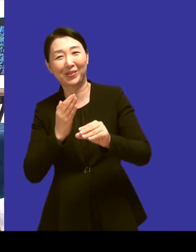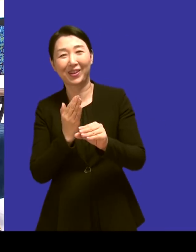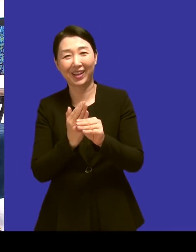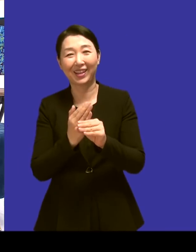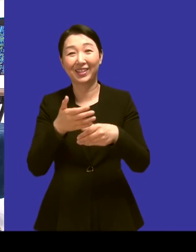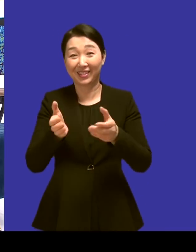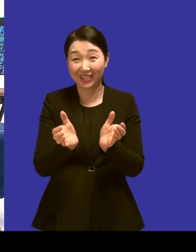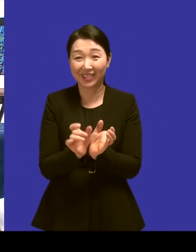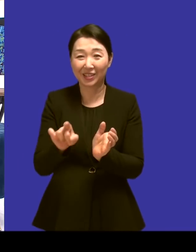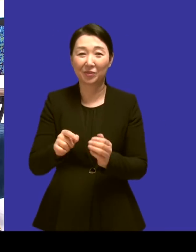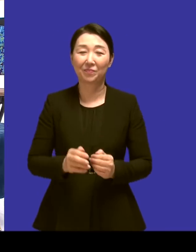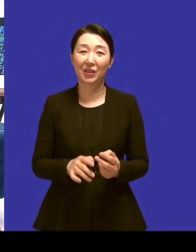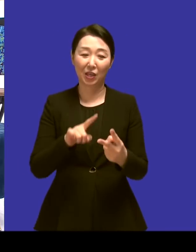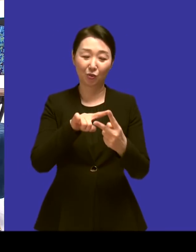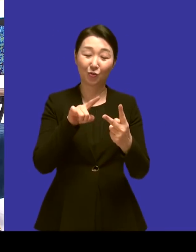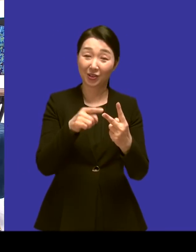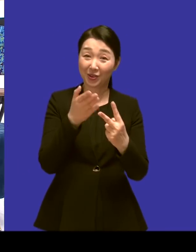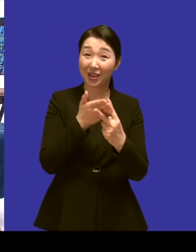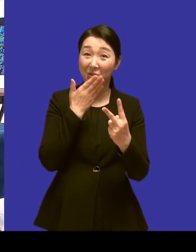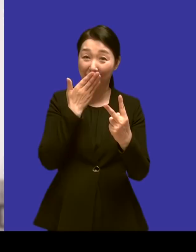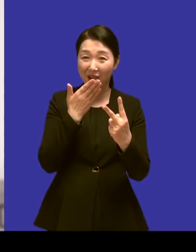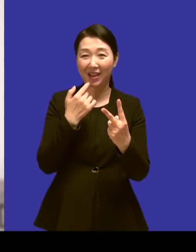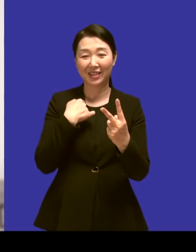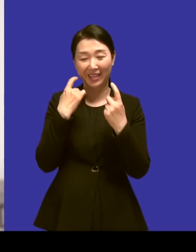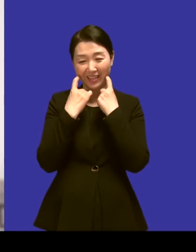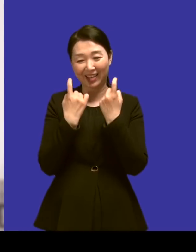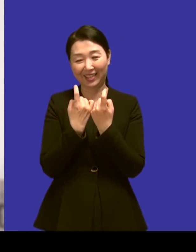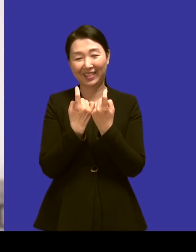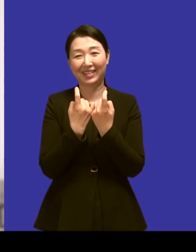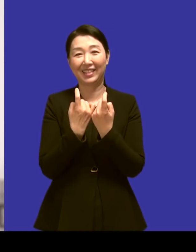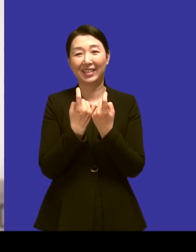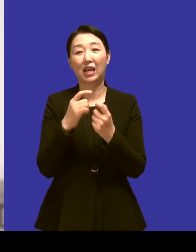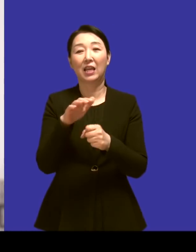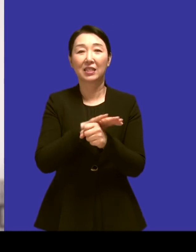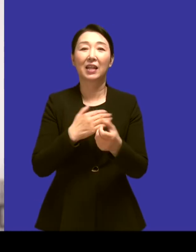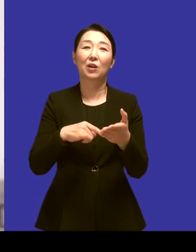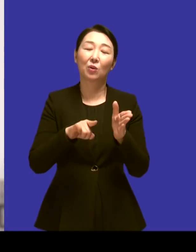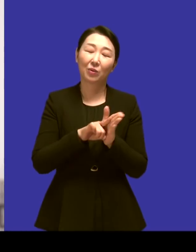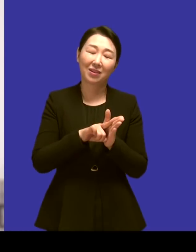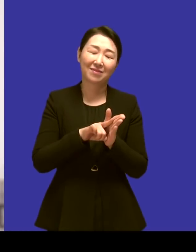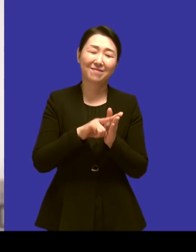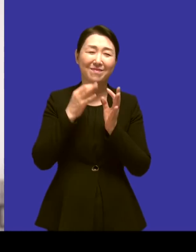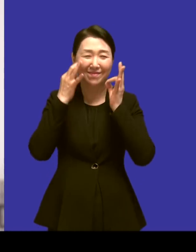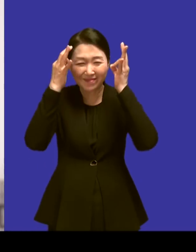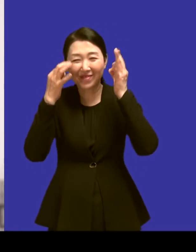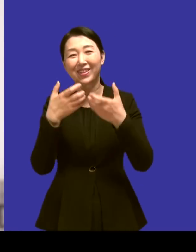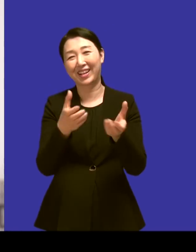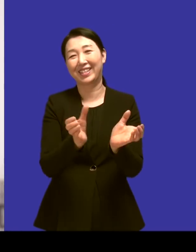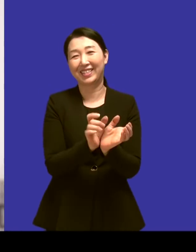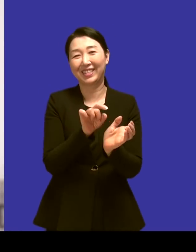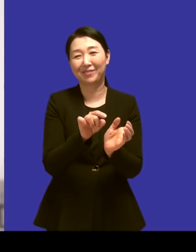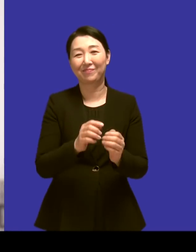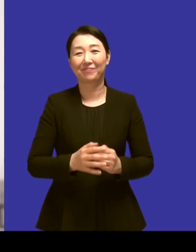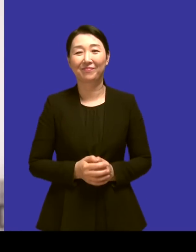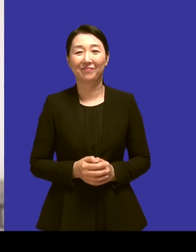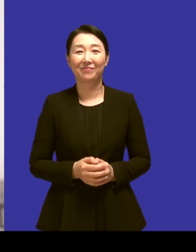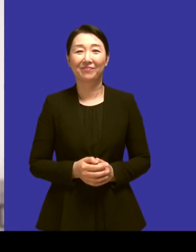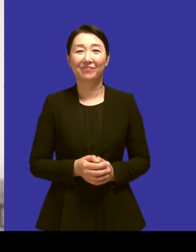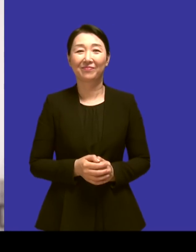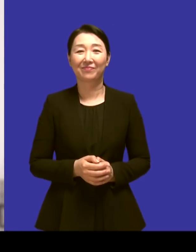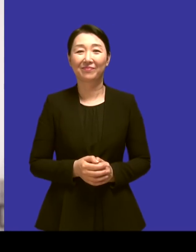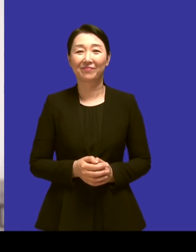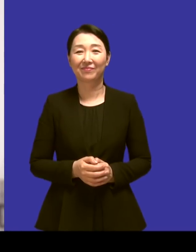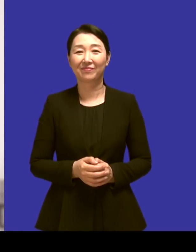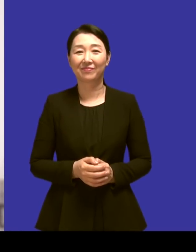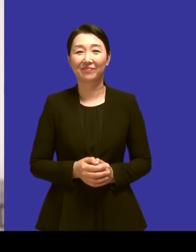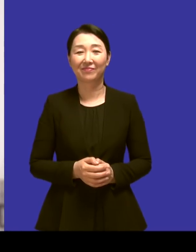저는 그걸 두 가지로 뽑을 수 있다고 생각하는데 저 개인적으로는 사랑하려고 발버둥 치는 팀. 저는 사랑하려고 발버둥 치는